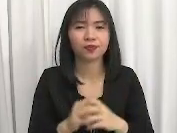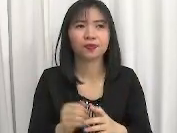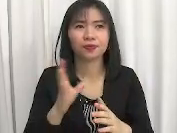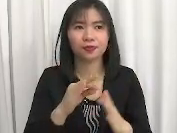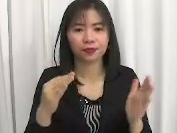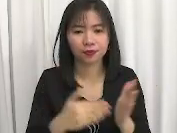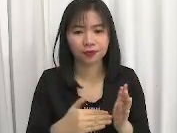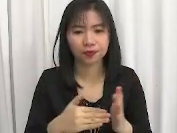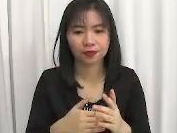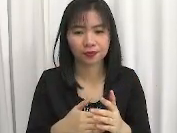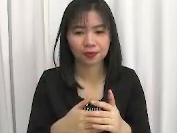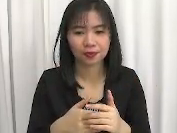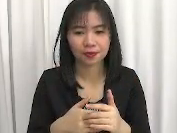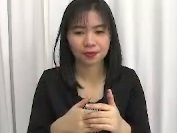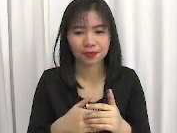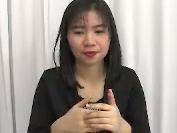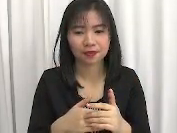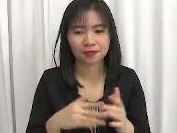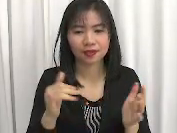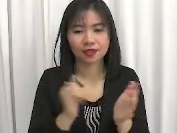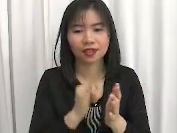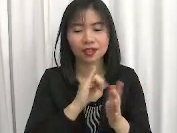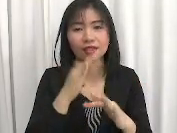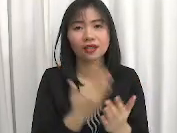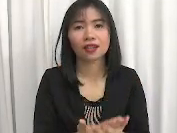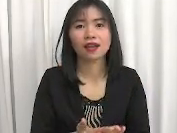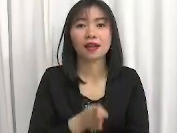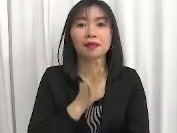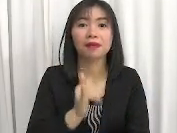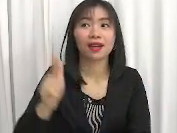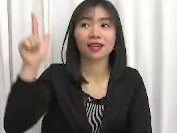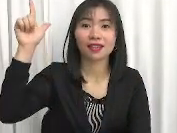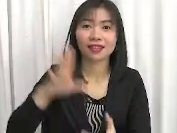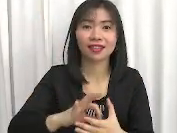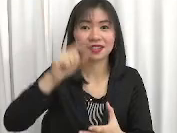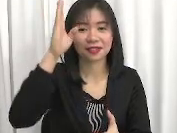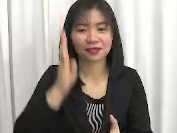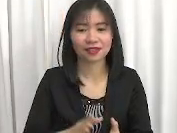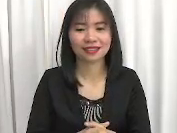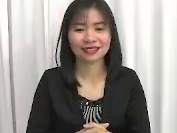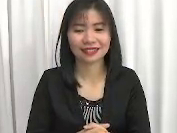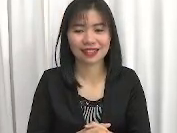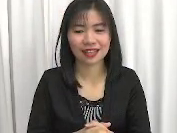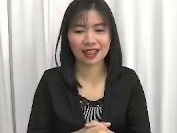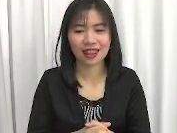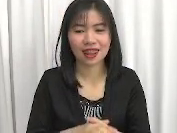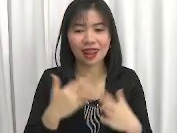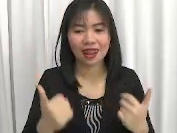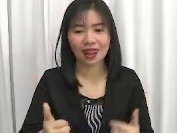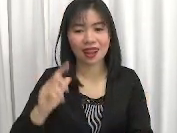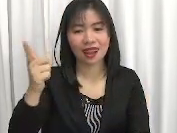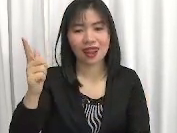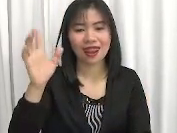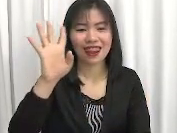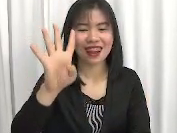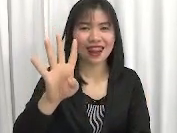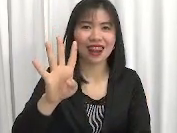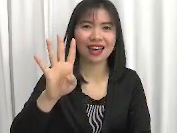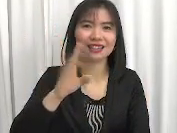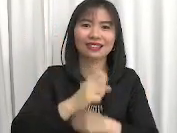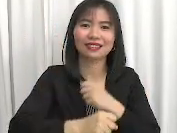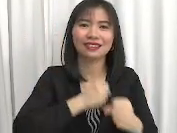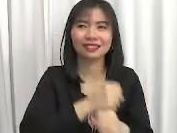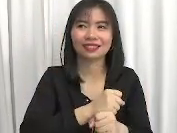yun lahat ay sa biyaya ng Panginoon. Sabi nga ni Sister Cynthia, 24 years na kami nagsasama.